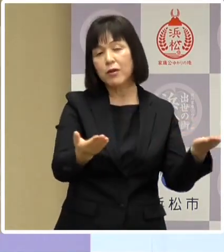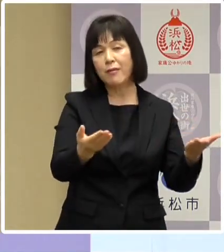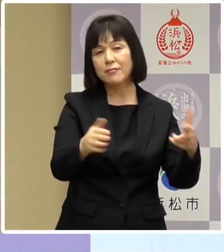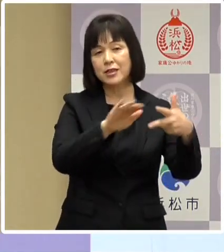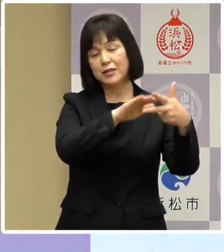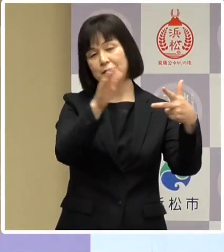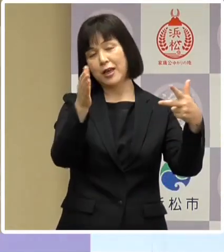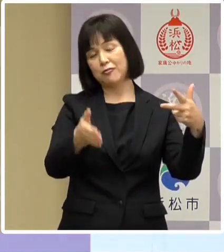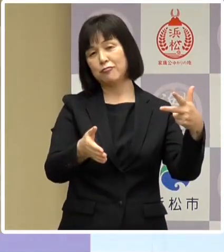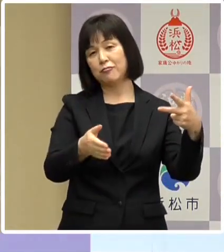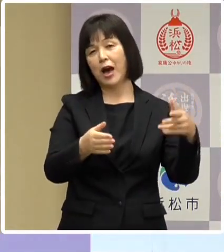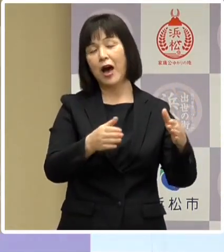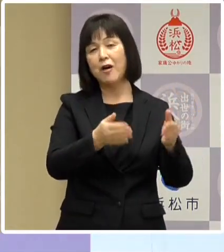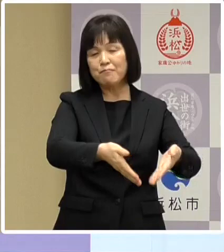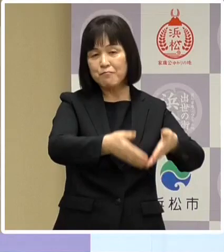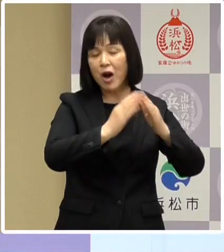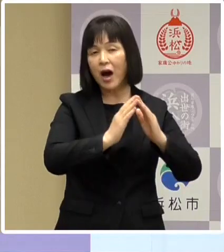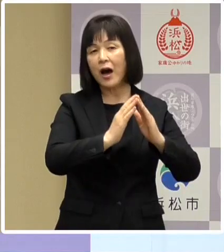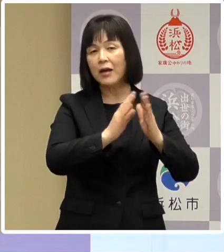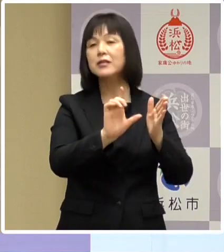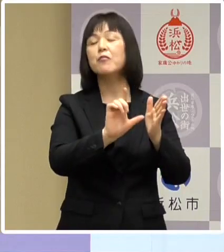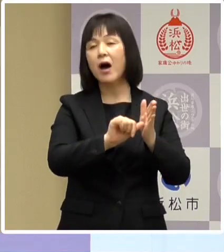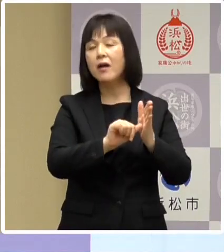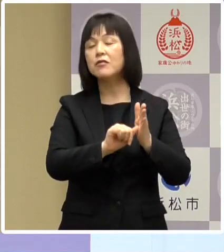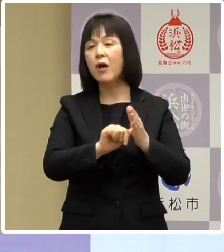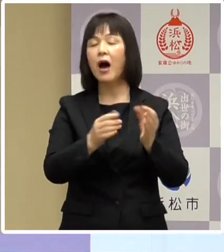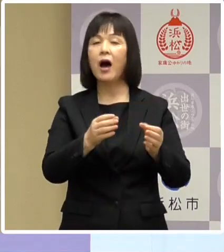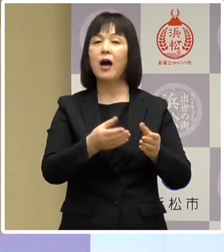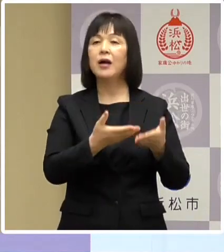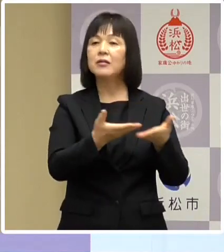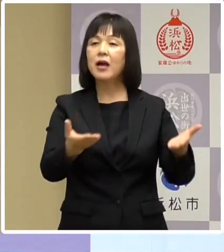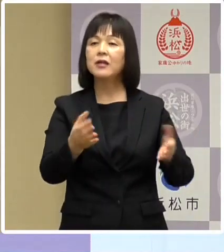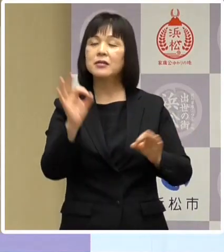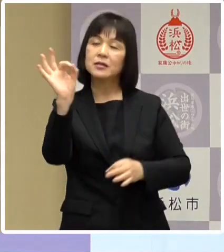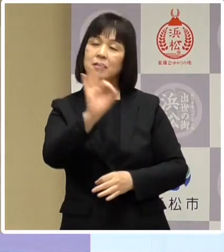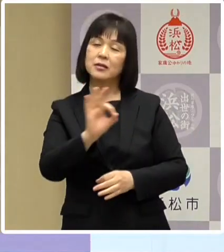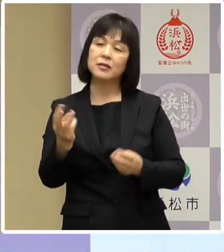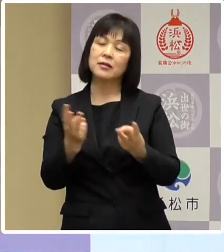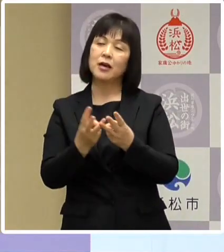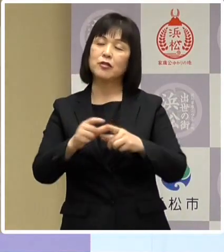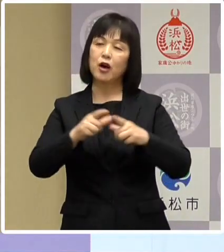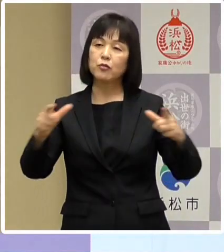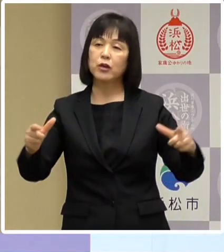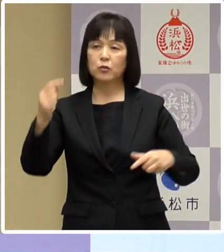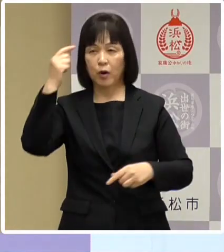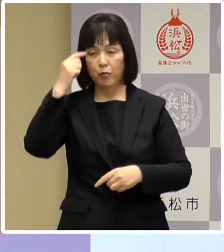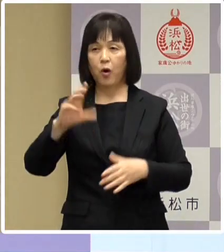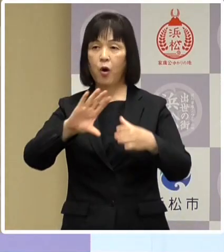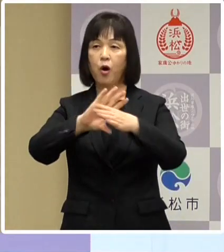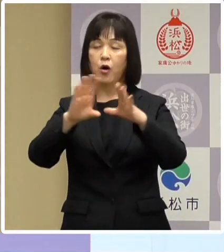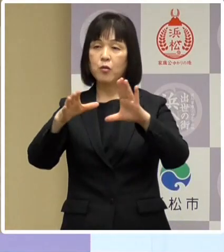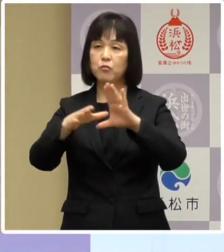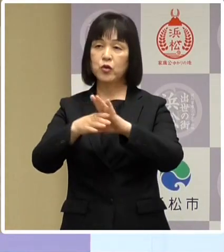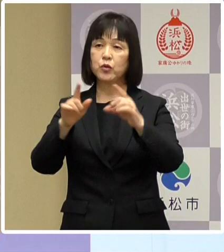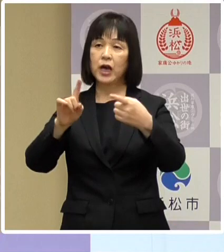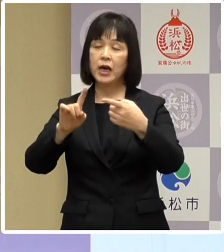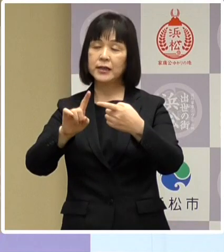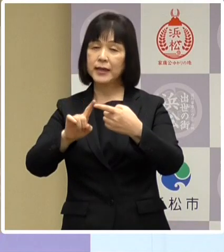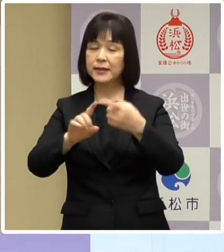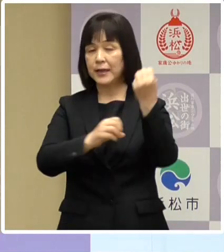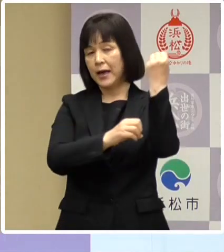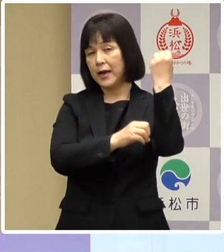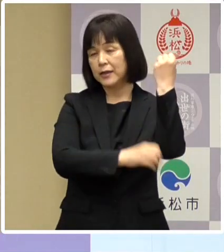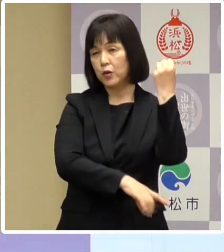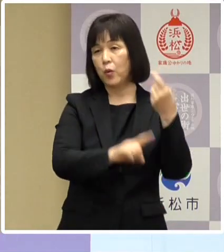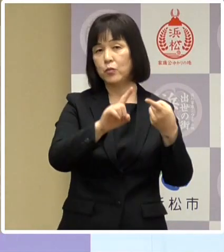が増えていく可能性はあるということでございます。 だからその文化的なすごい拠点施設にな